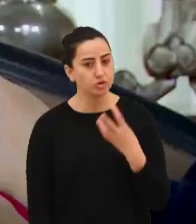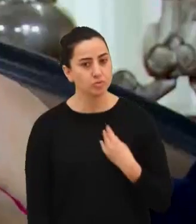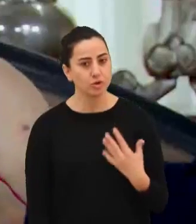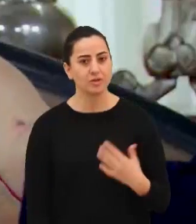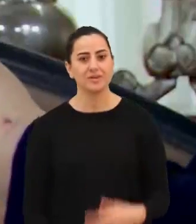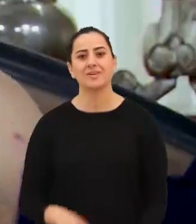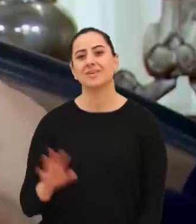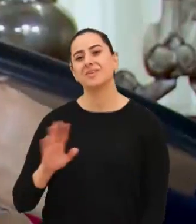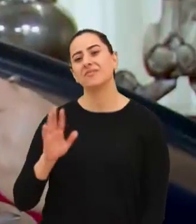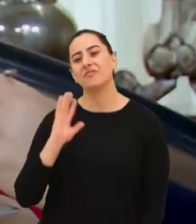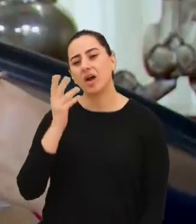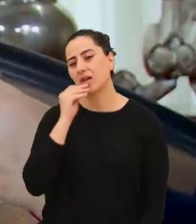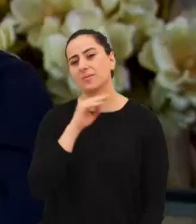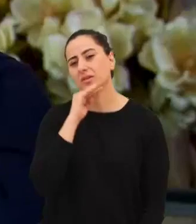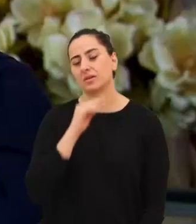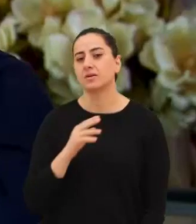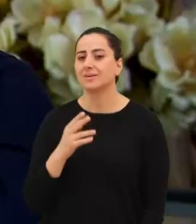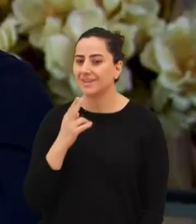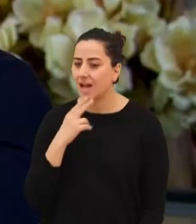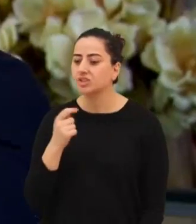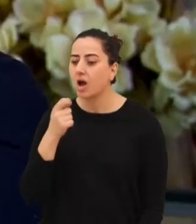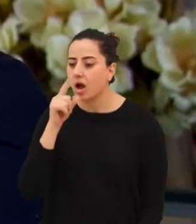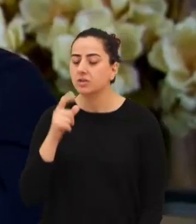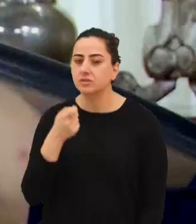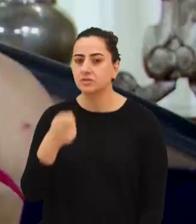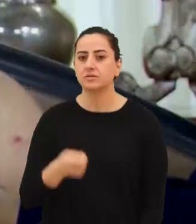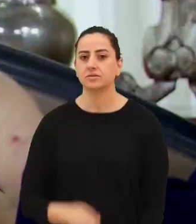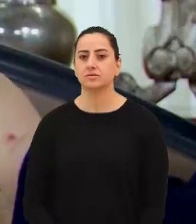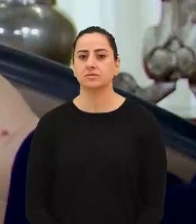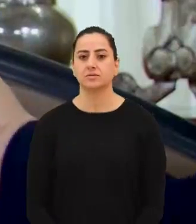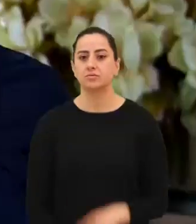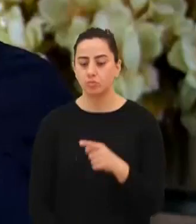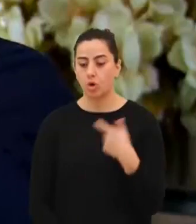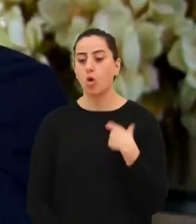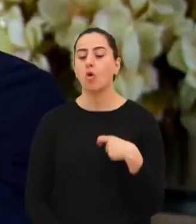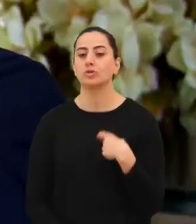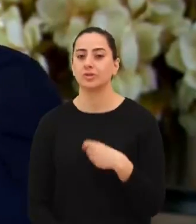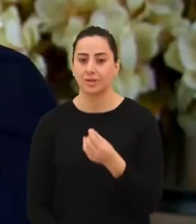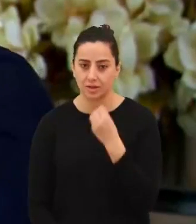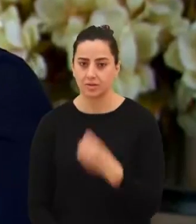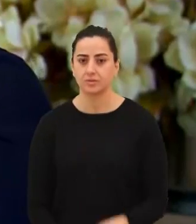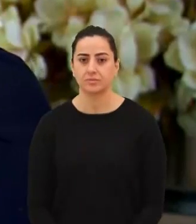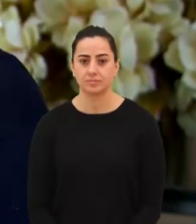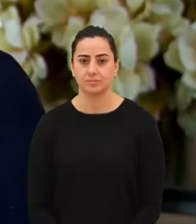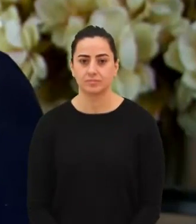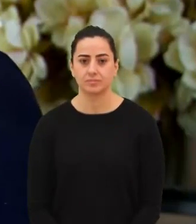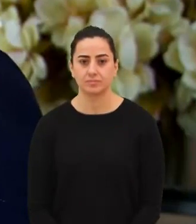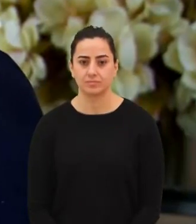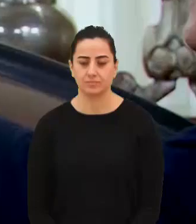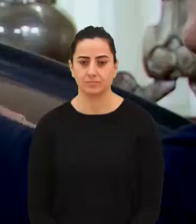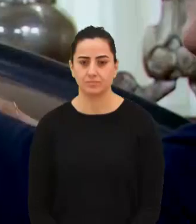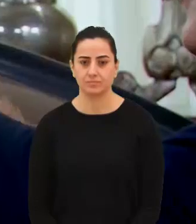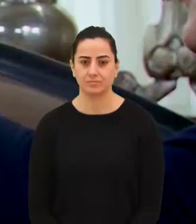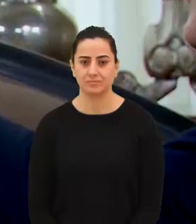artsın. Anneciğim, yeterince yedim lütfen. Aç ağzını çocuğum. Bu özel geldi. Özel revani. Aç çocuğum, aç. Ye tatlıyı,